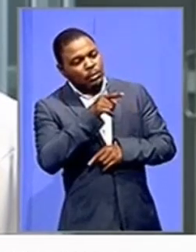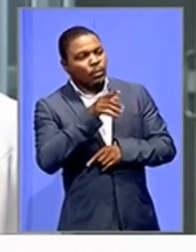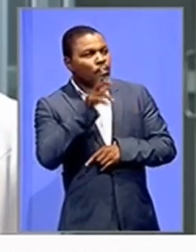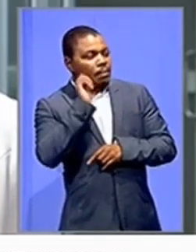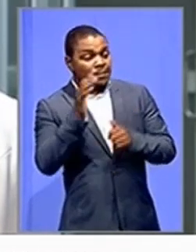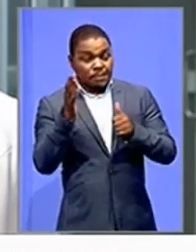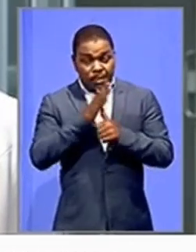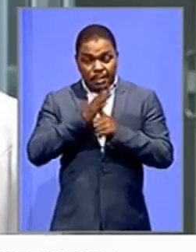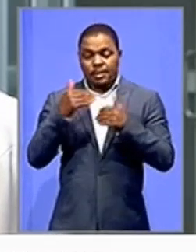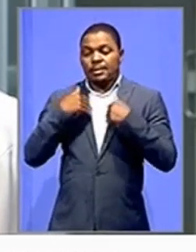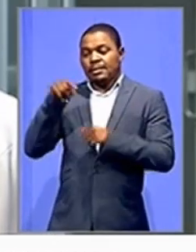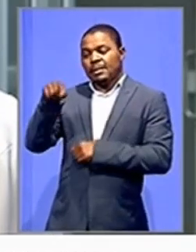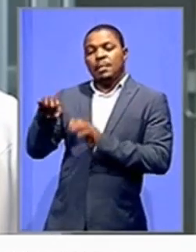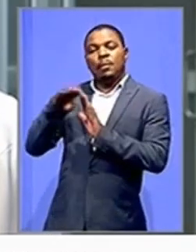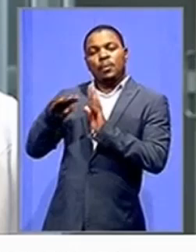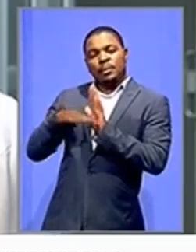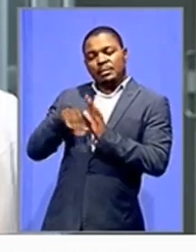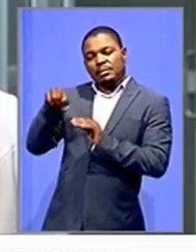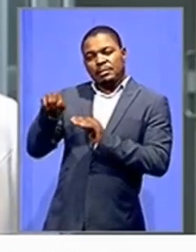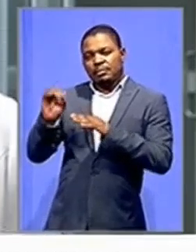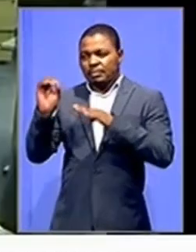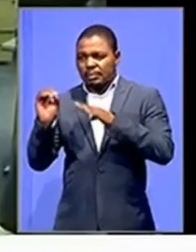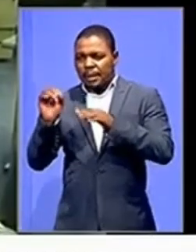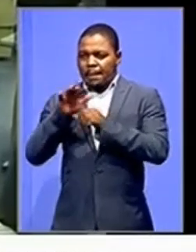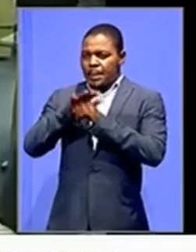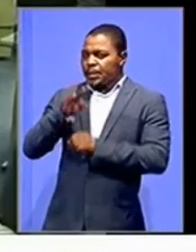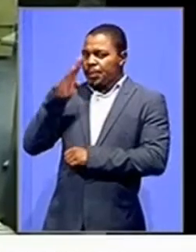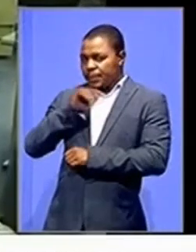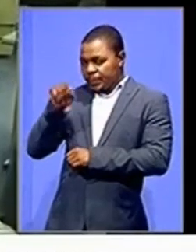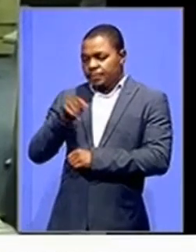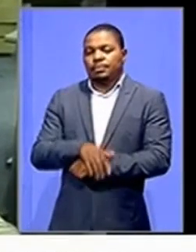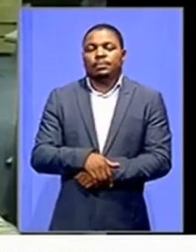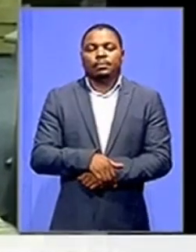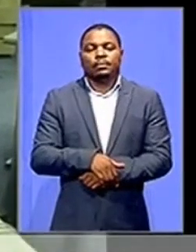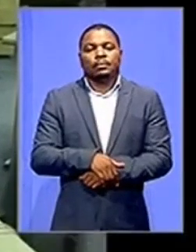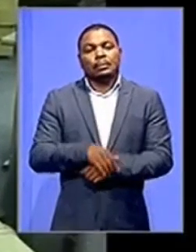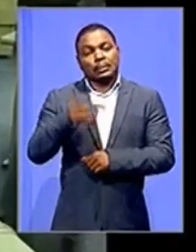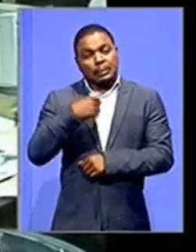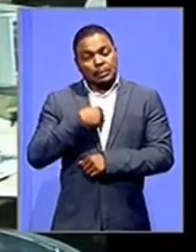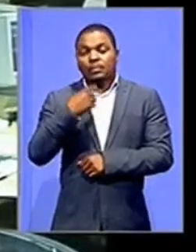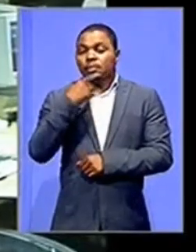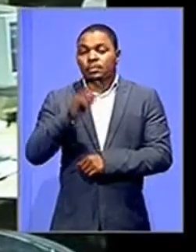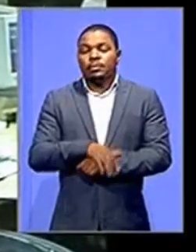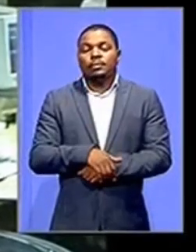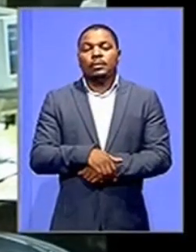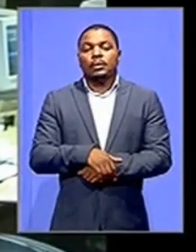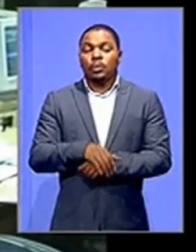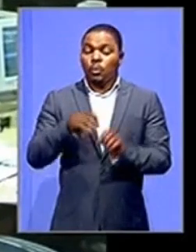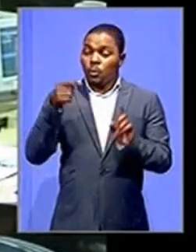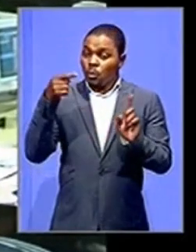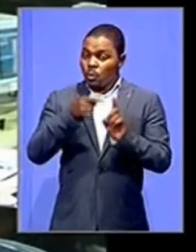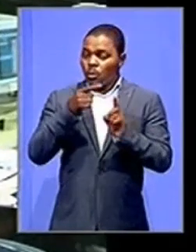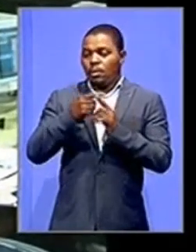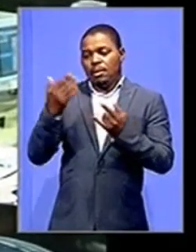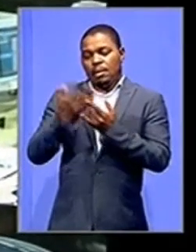tlamehile o qala mananeong ao ho senang kgatello hona. Nka re nna ke betlilwe